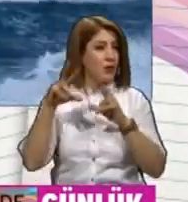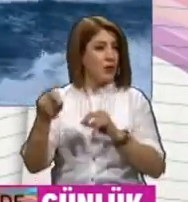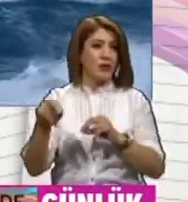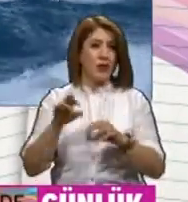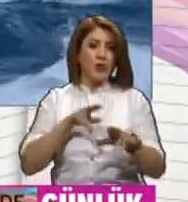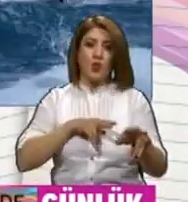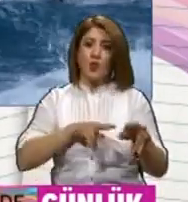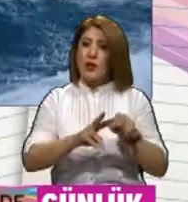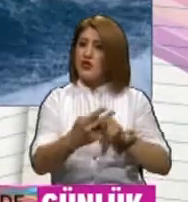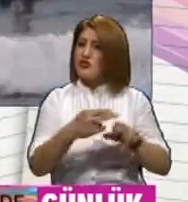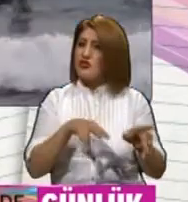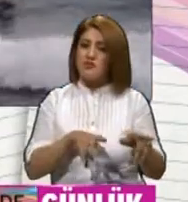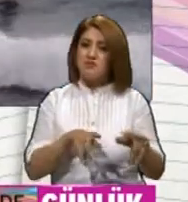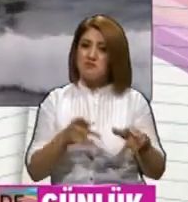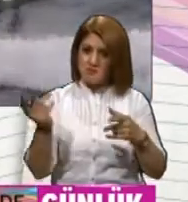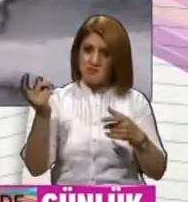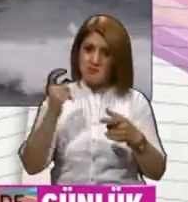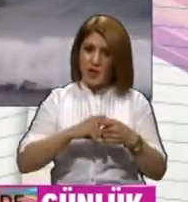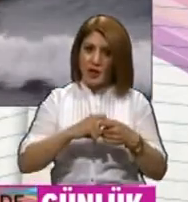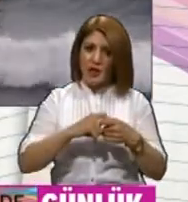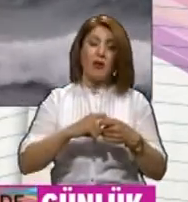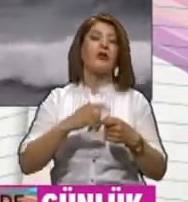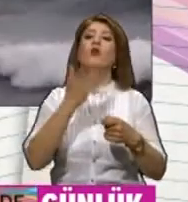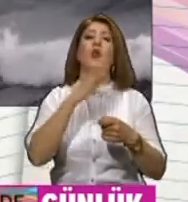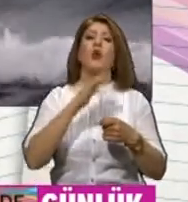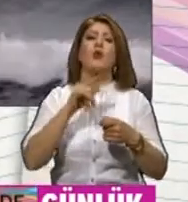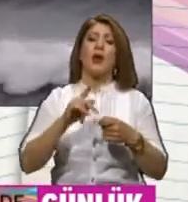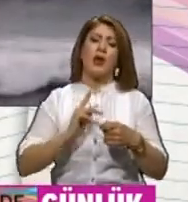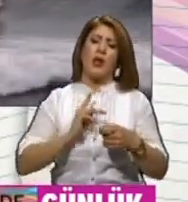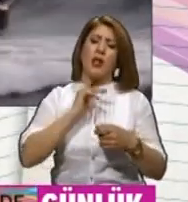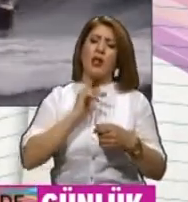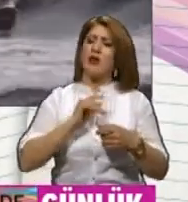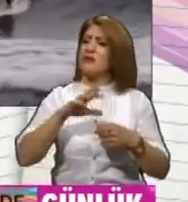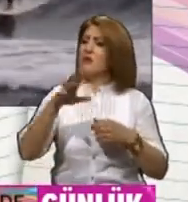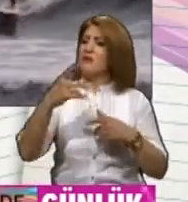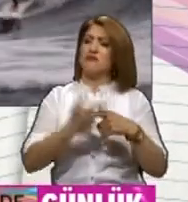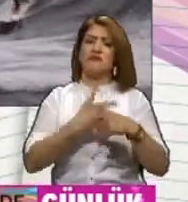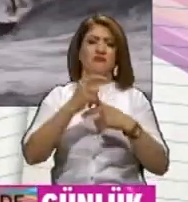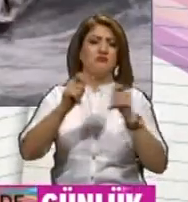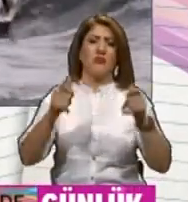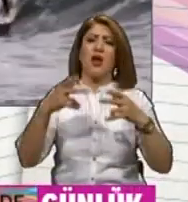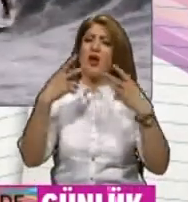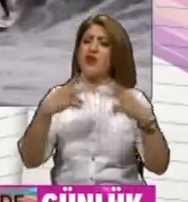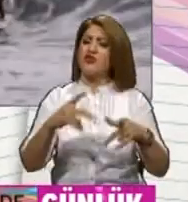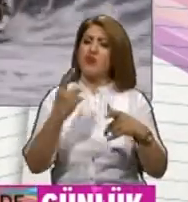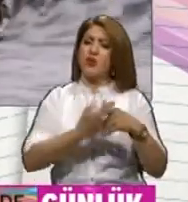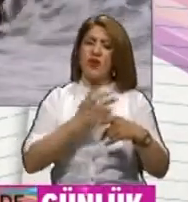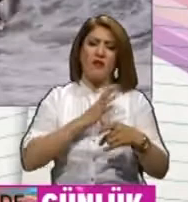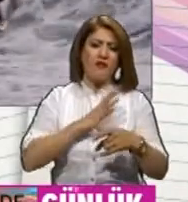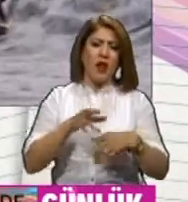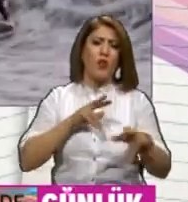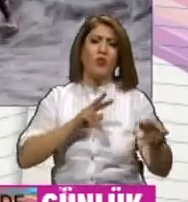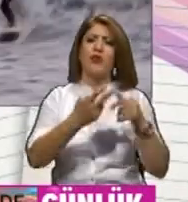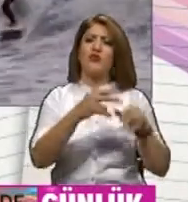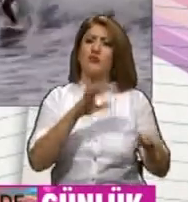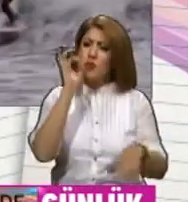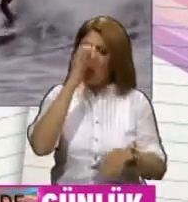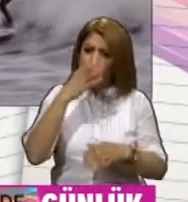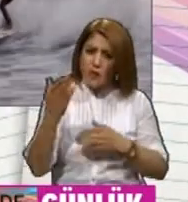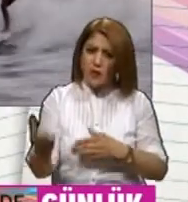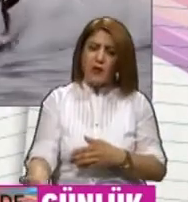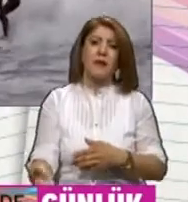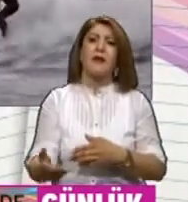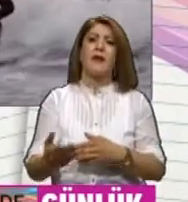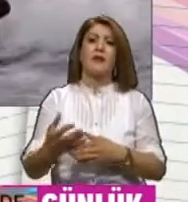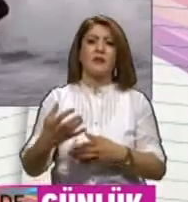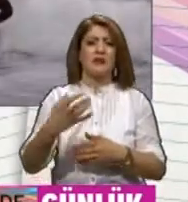mi hizmete? Bunlar dahil değil ama Alanya zaten buna sahip bir konumu var. Yani açık otelleri var, ulaşım kolay. Katılmak isteyenler tabii, bu